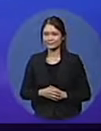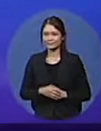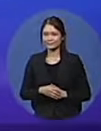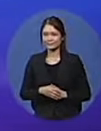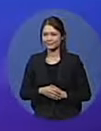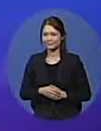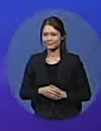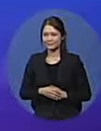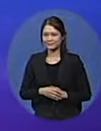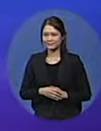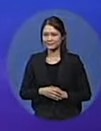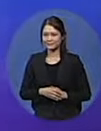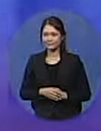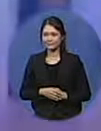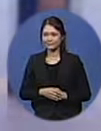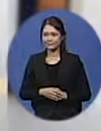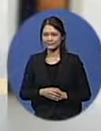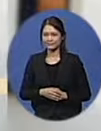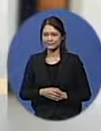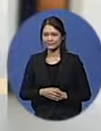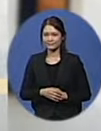보시죠.